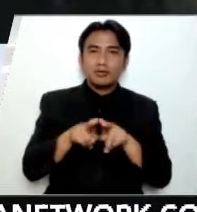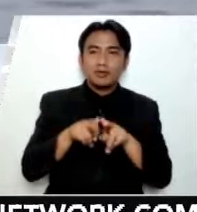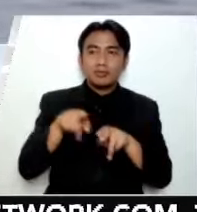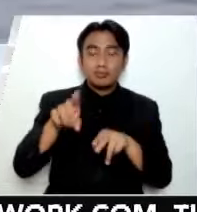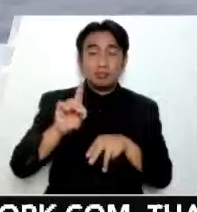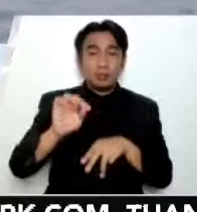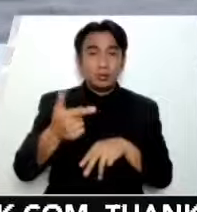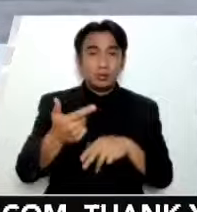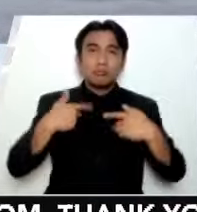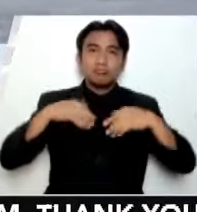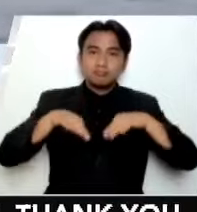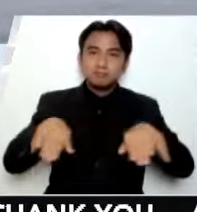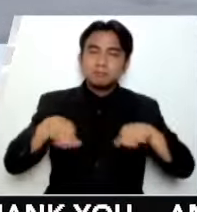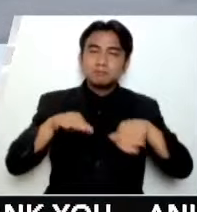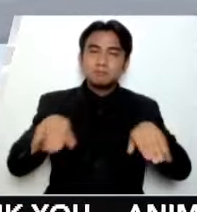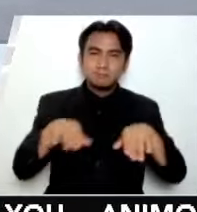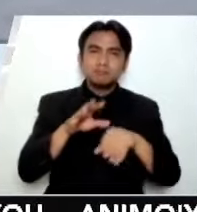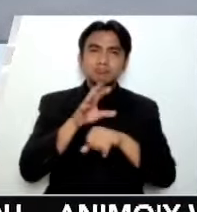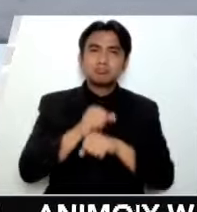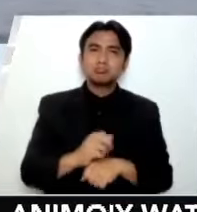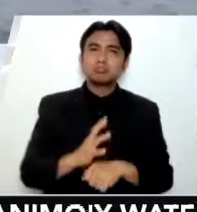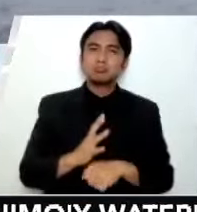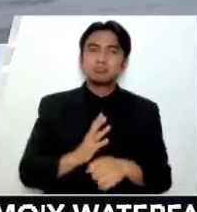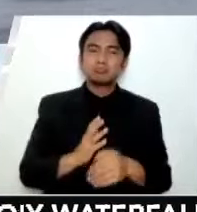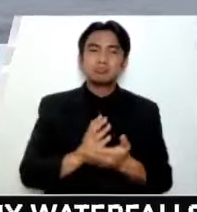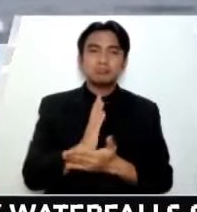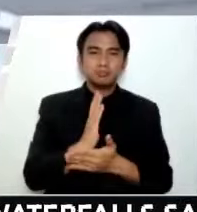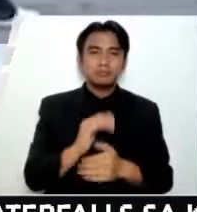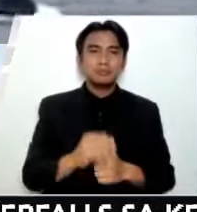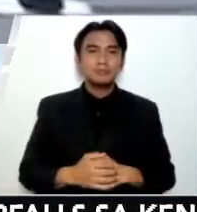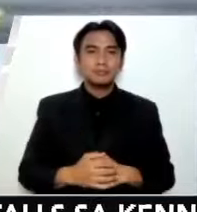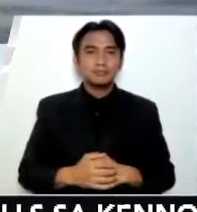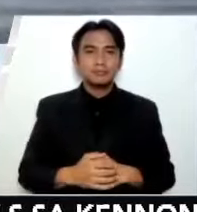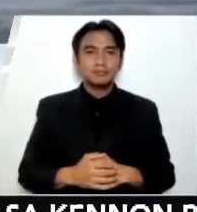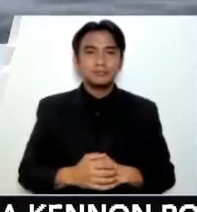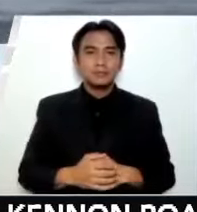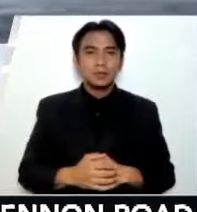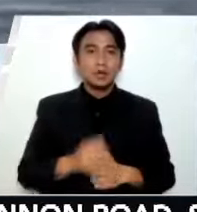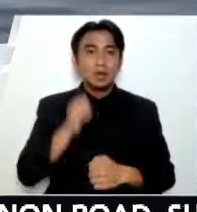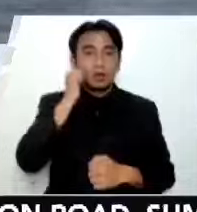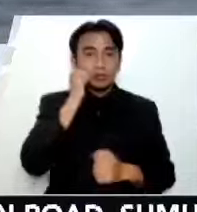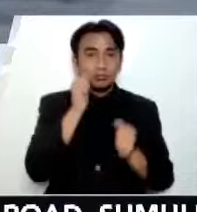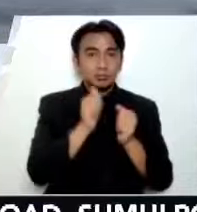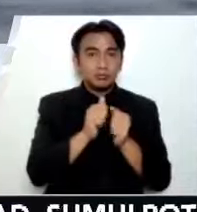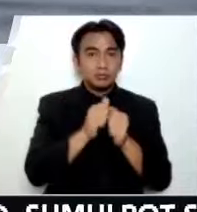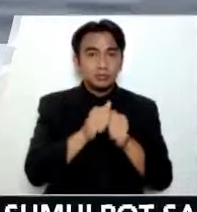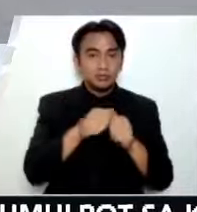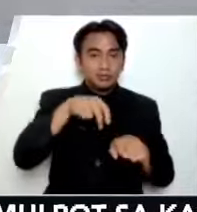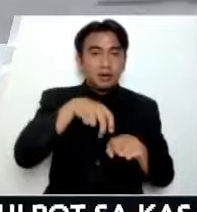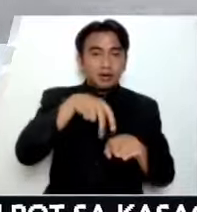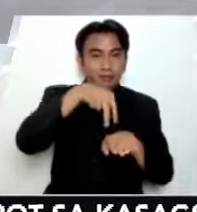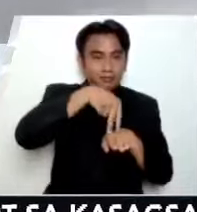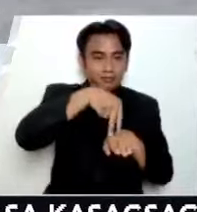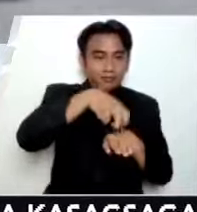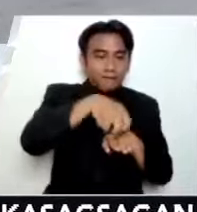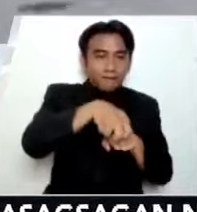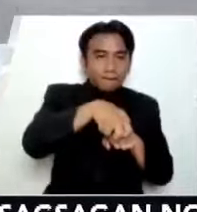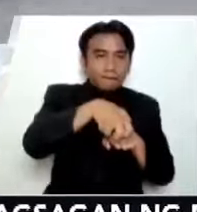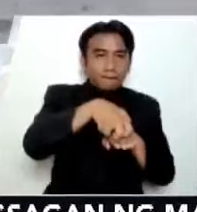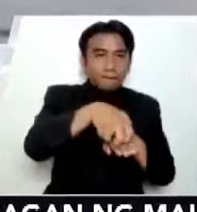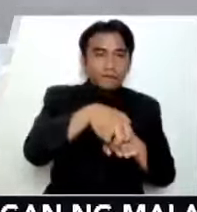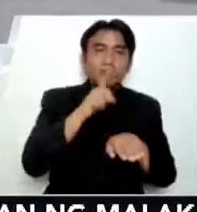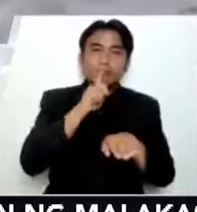dagat. Ang scuba diver na si John Kenneth Hines, lagi rin nilang kasama sa mga water activity. At napansing ibang koneksyon ang